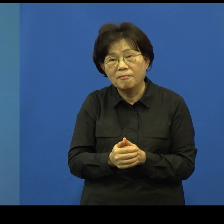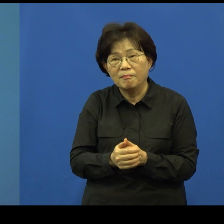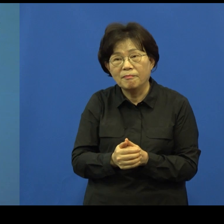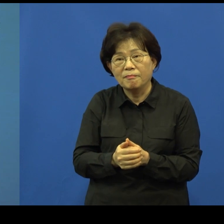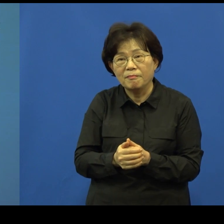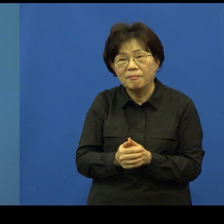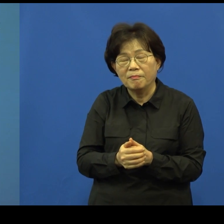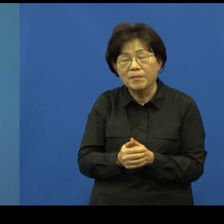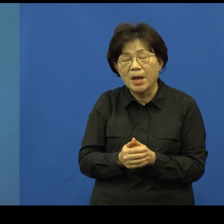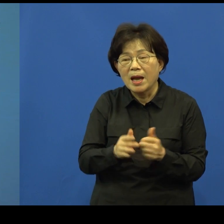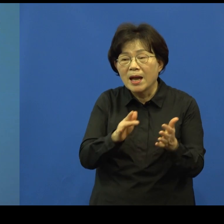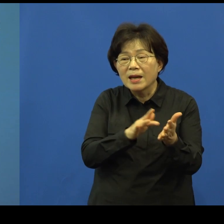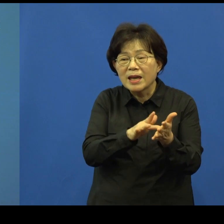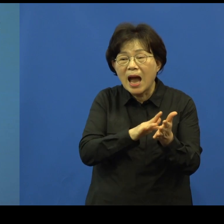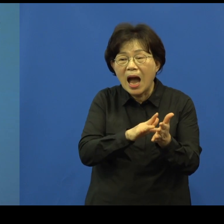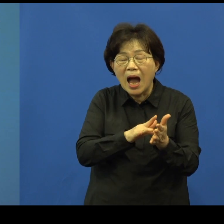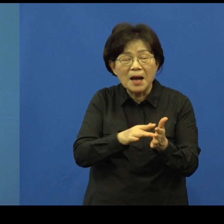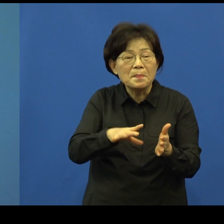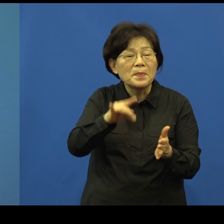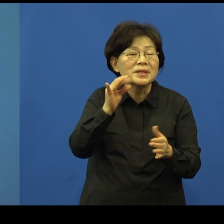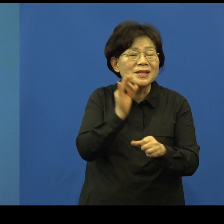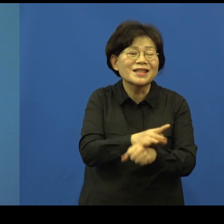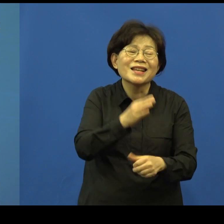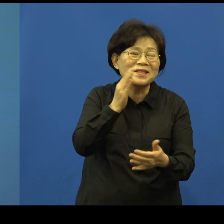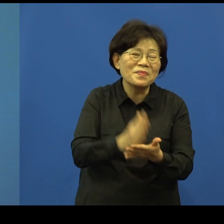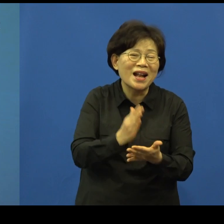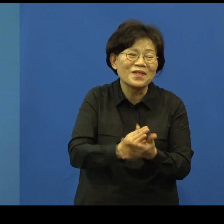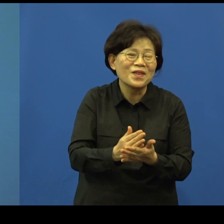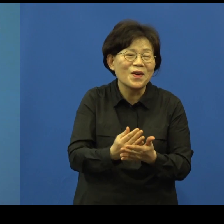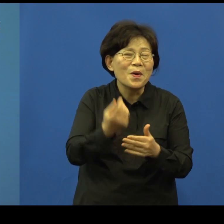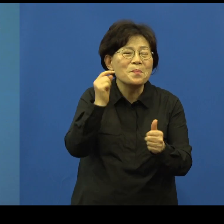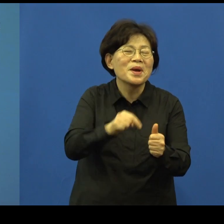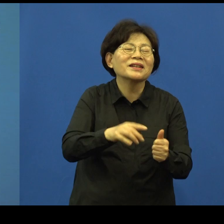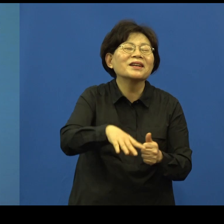약국부터 가려고 하지 말고 명령하라는 거예요. 명령하라. 그죠?